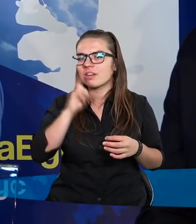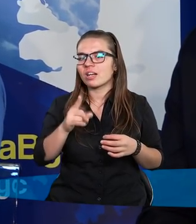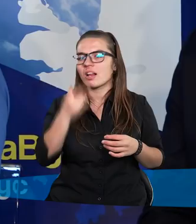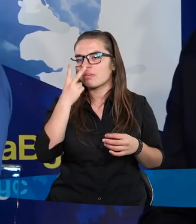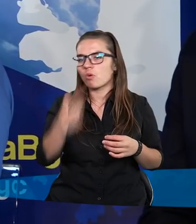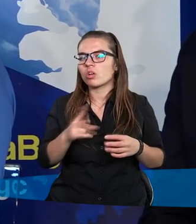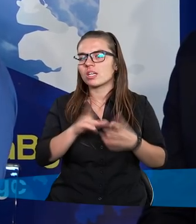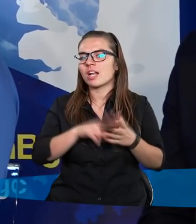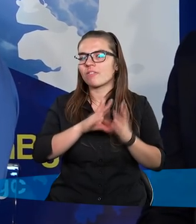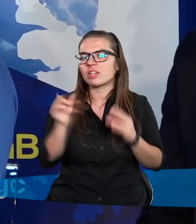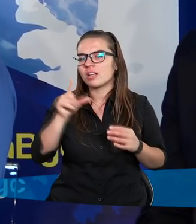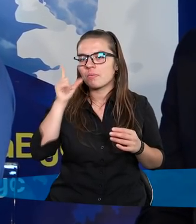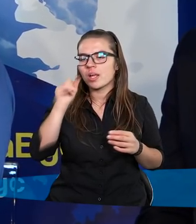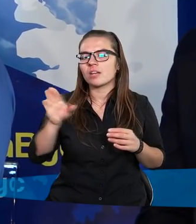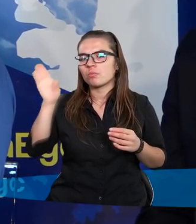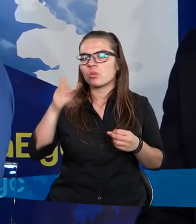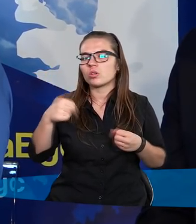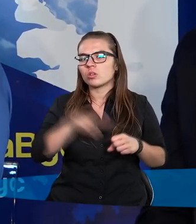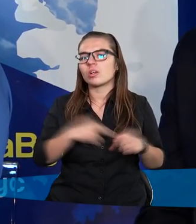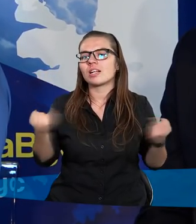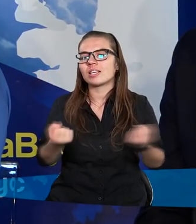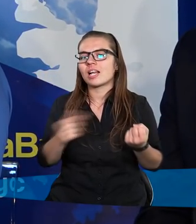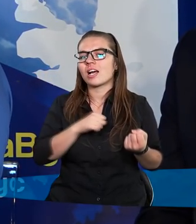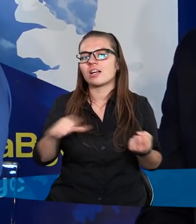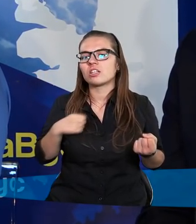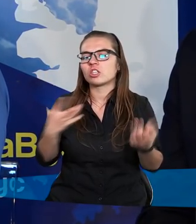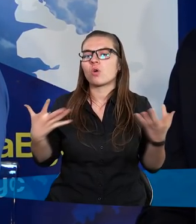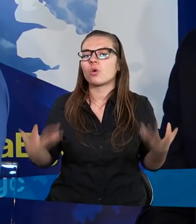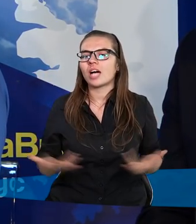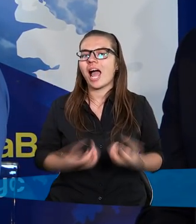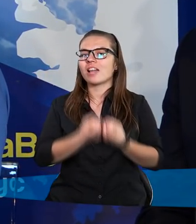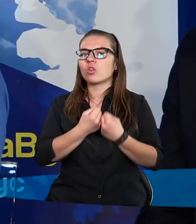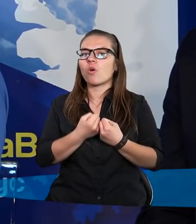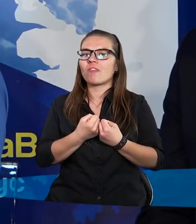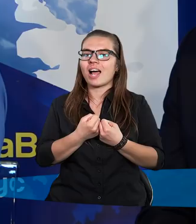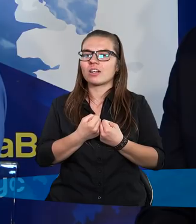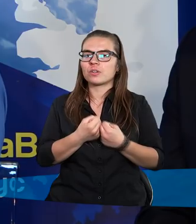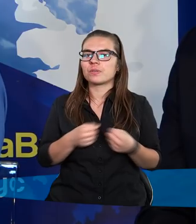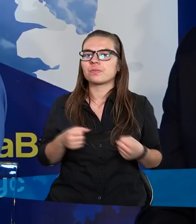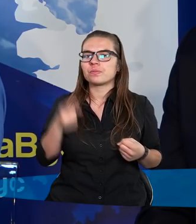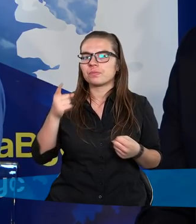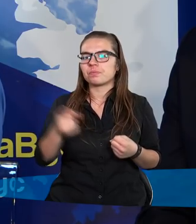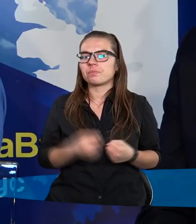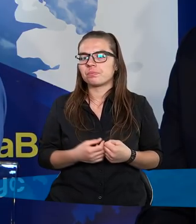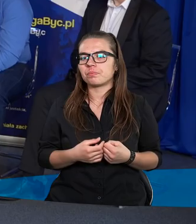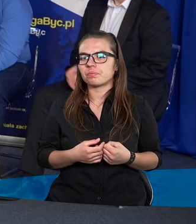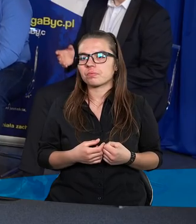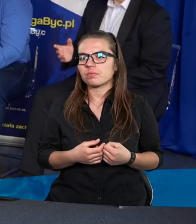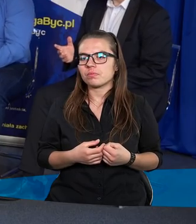wszystko spojrzeć z perspektywy Boga, który stara się uratować. Uratować to, co jeszcze się da uratować.